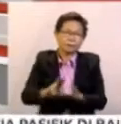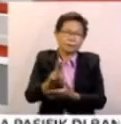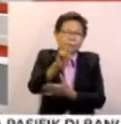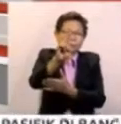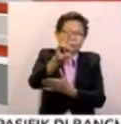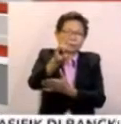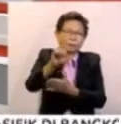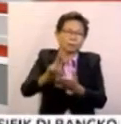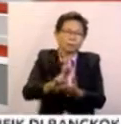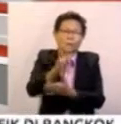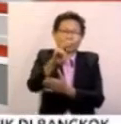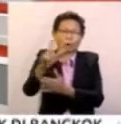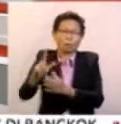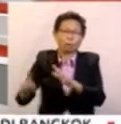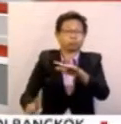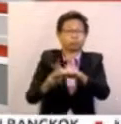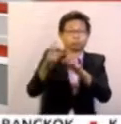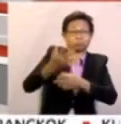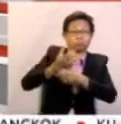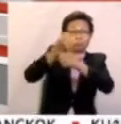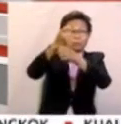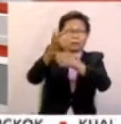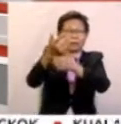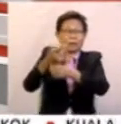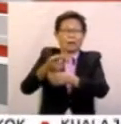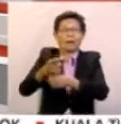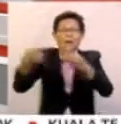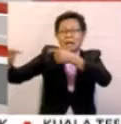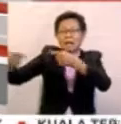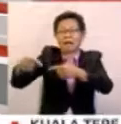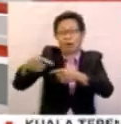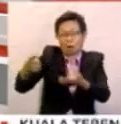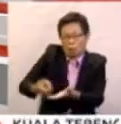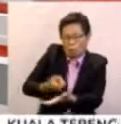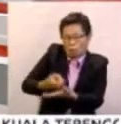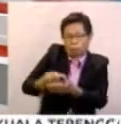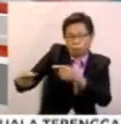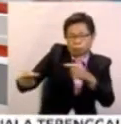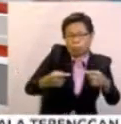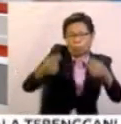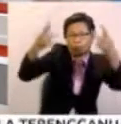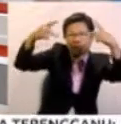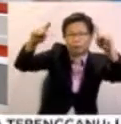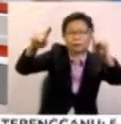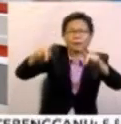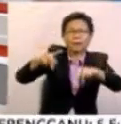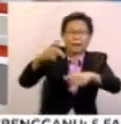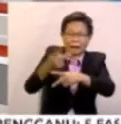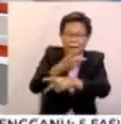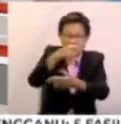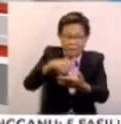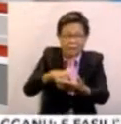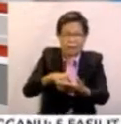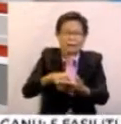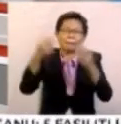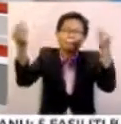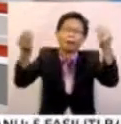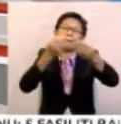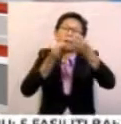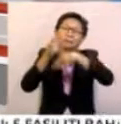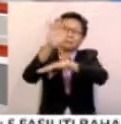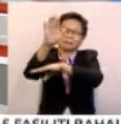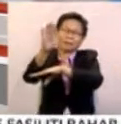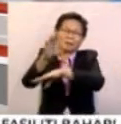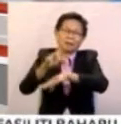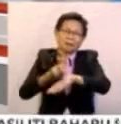Universiti Kuala Lumpur UNIKL yang muncul juara TNB Liga Hoki Malaysia, saingan Liga Perdana musim ini diraikan dalam sebuah majlis makan tengah